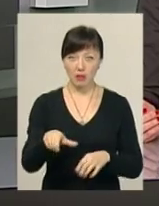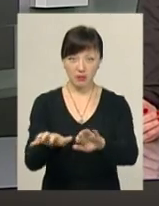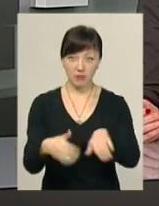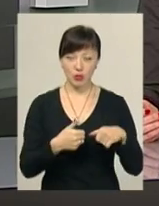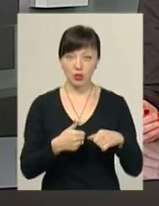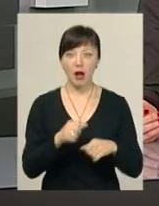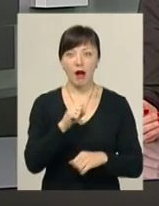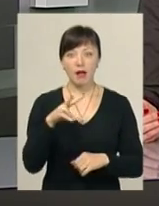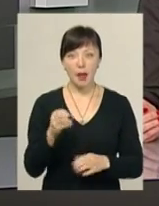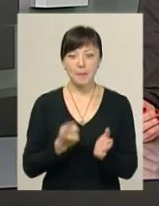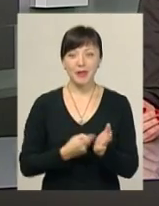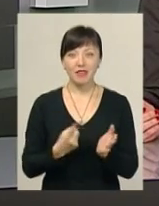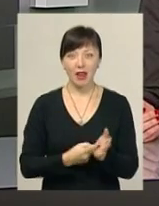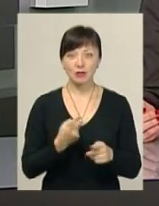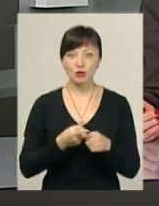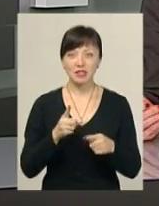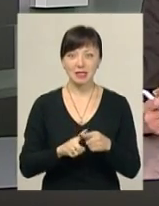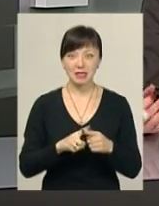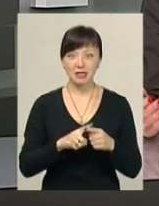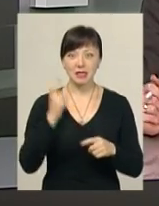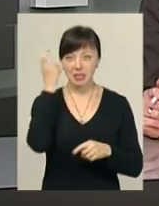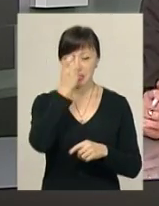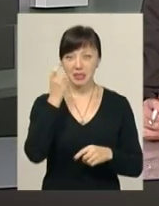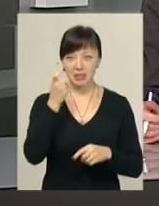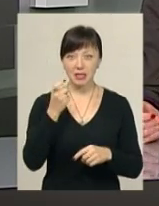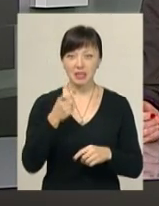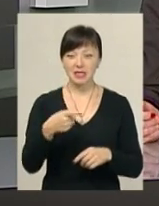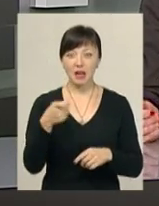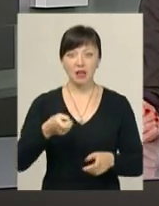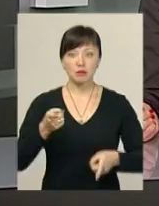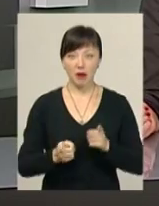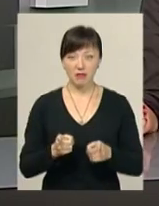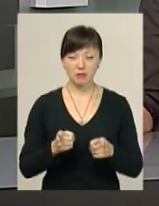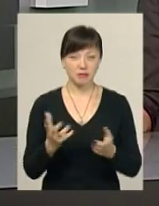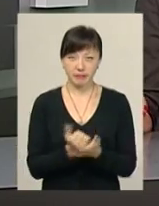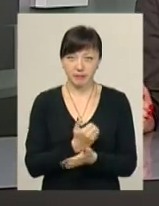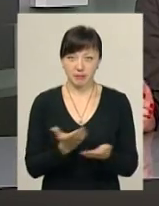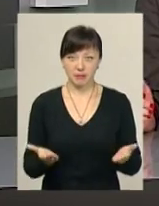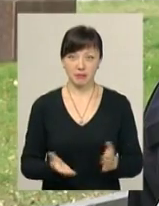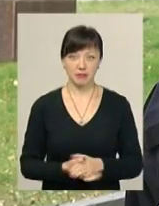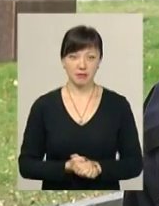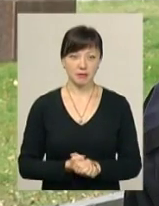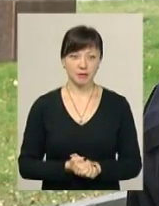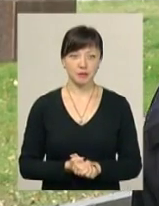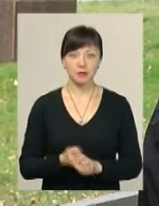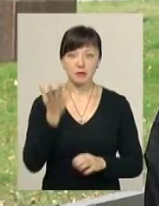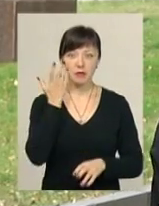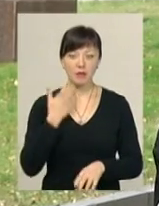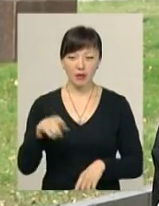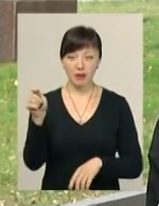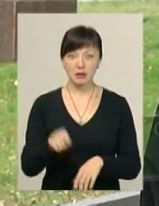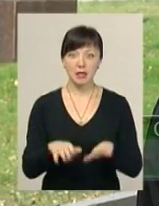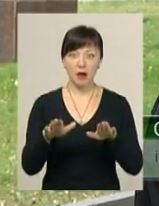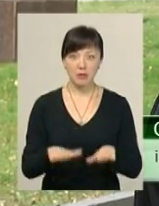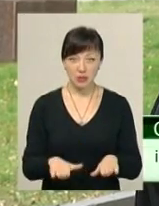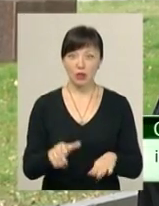вилучили. Однак підтвердження, що захмелілі стріляли і справді, не знайшли. По прибуттю на місці нам заявник